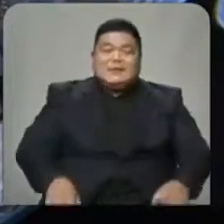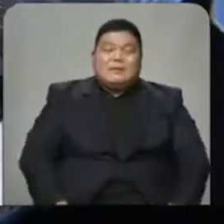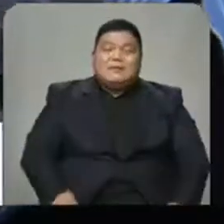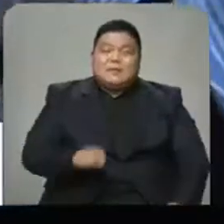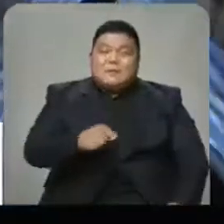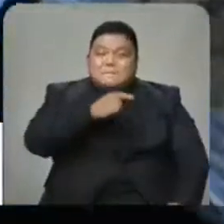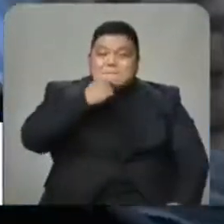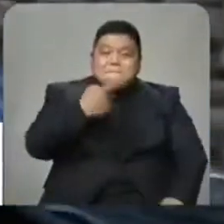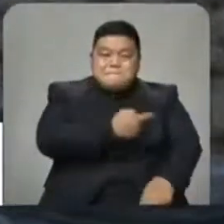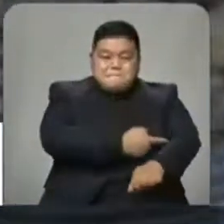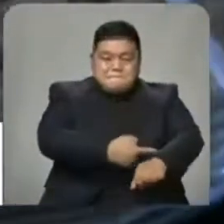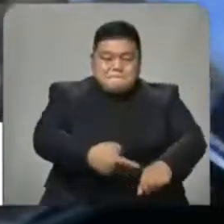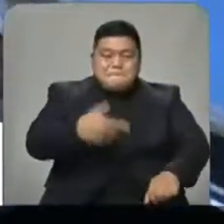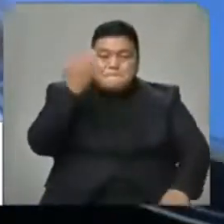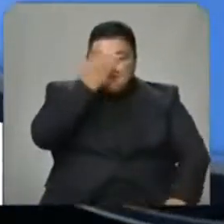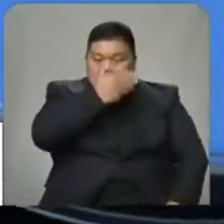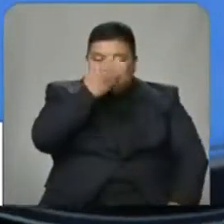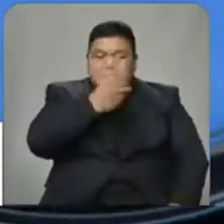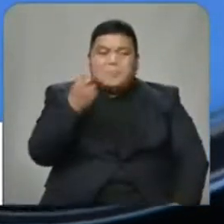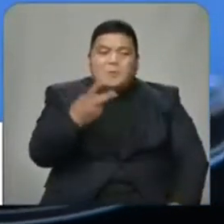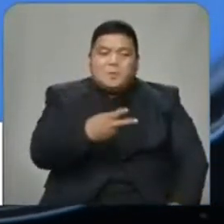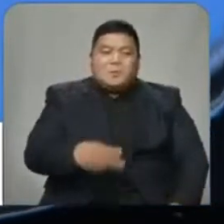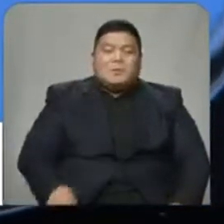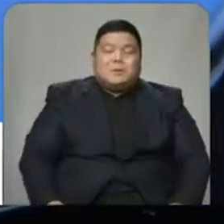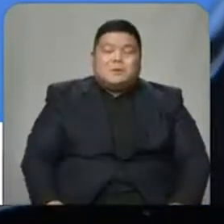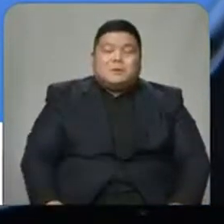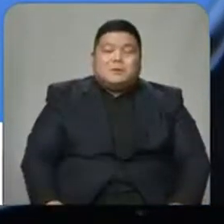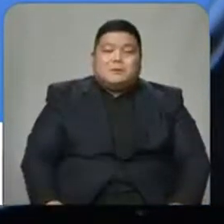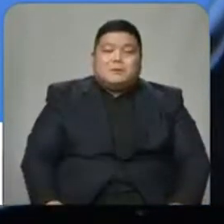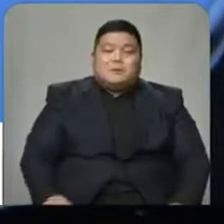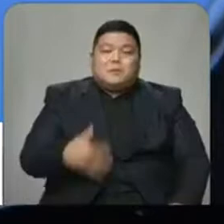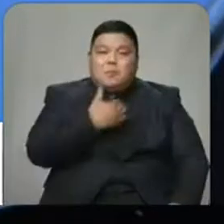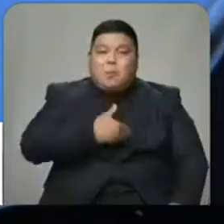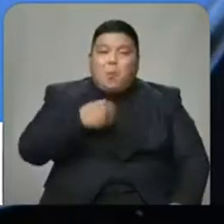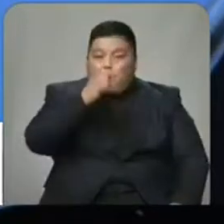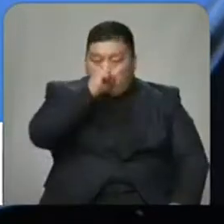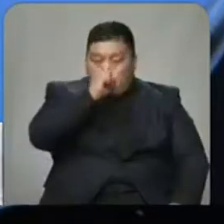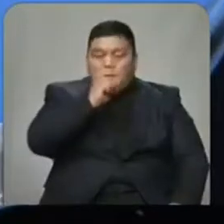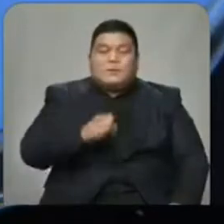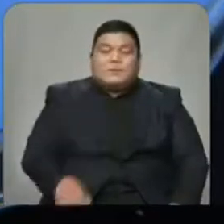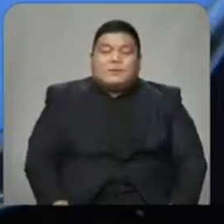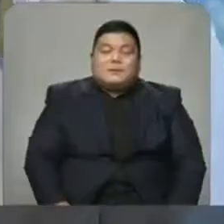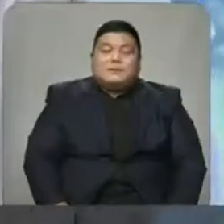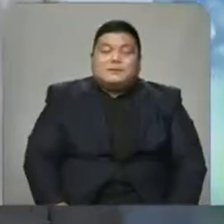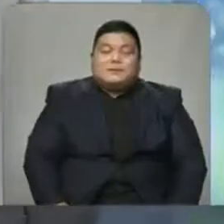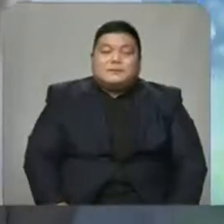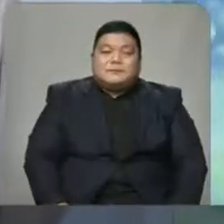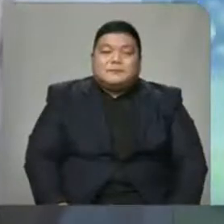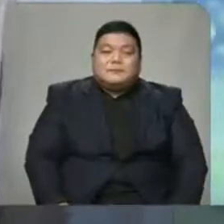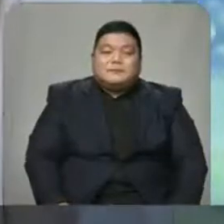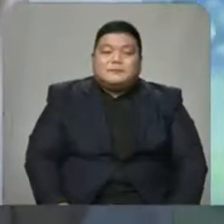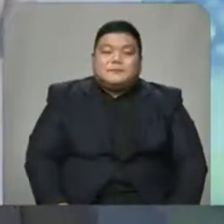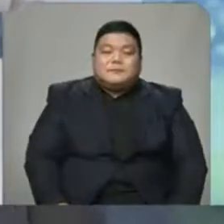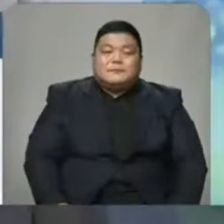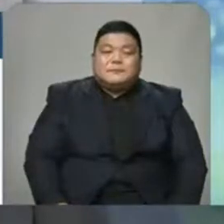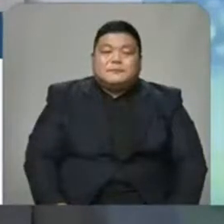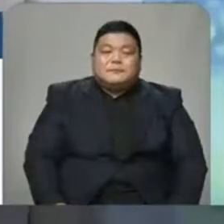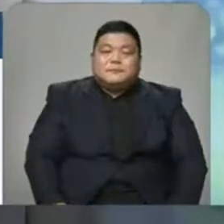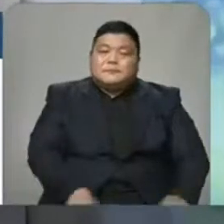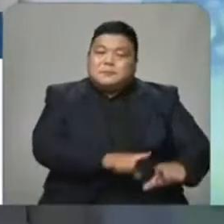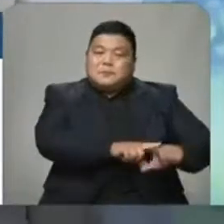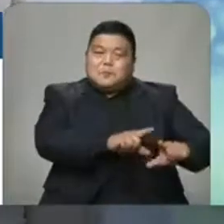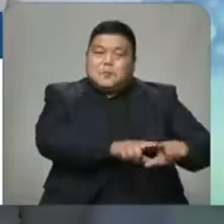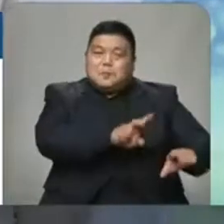손상을 막고 콜레 소를 줄이면서 강력한 항산화 효과가 있다고 알려졌습니다 일반 양자의 매물 보다